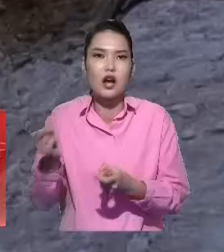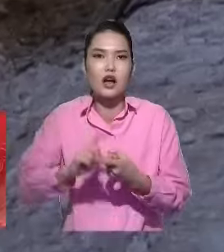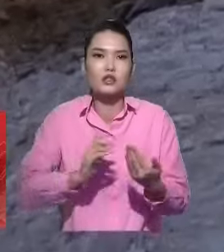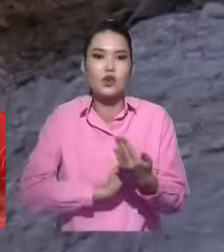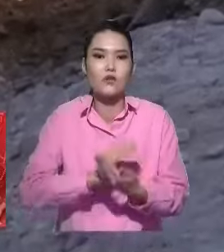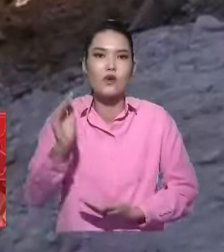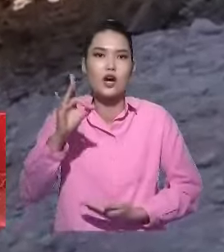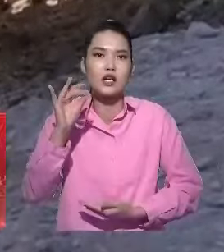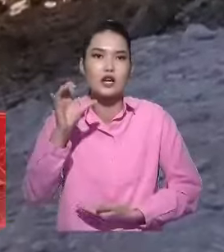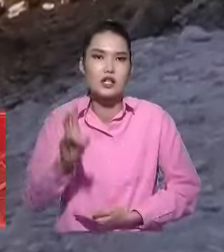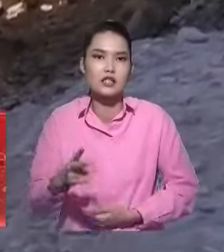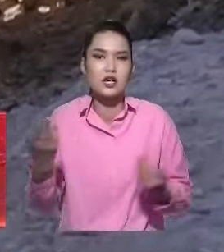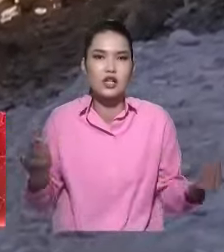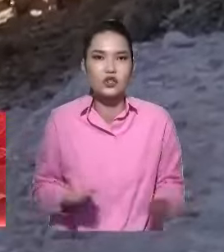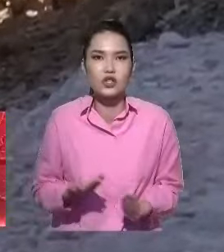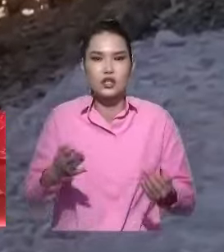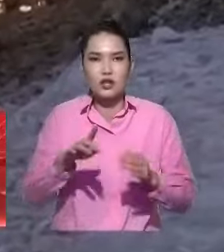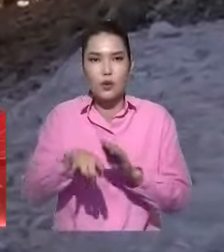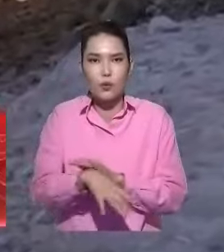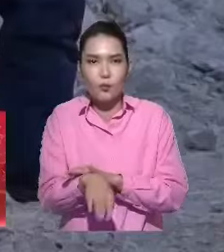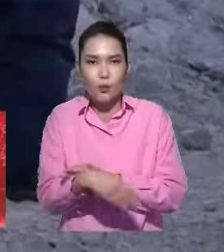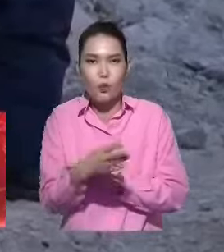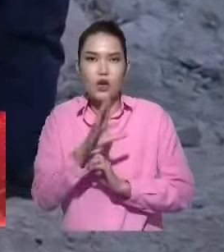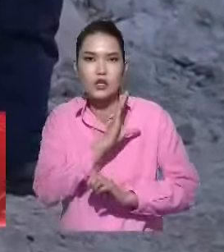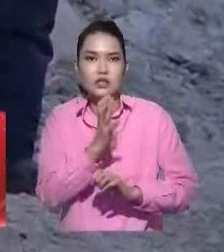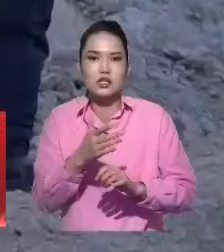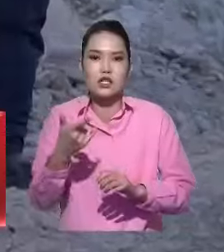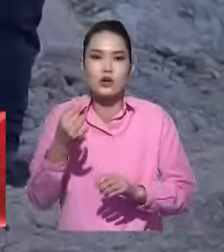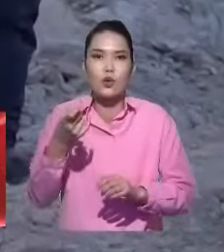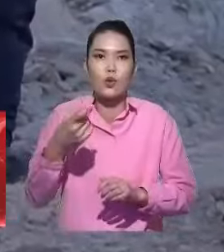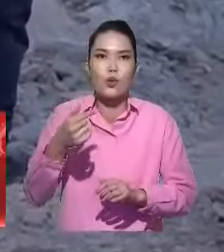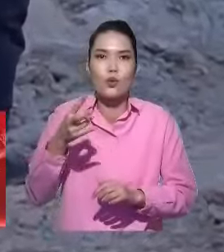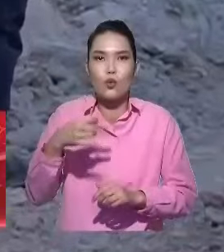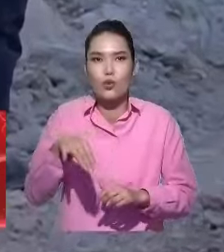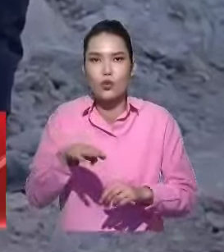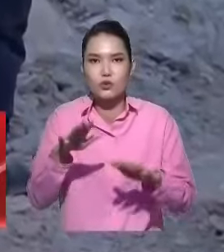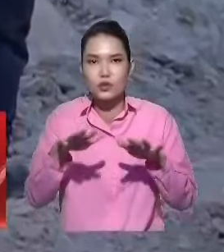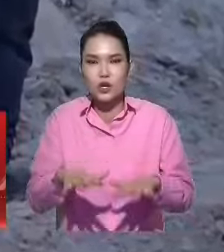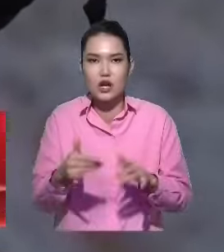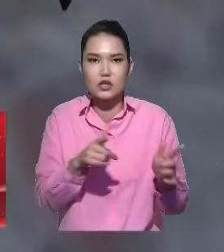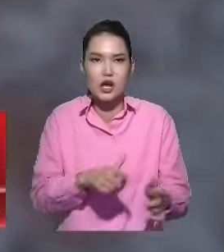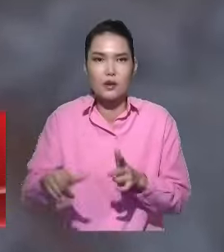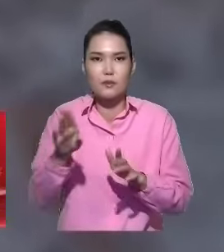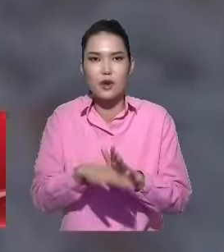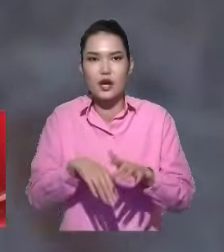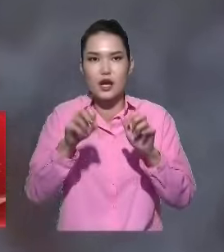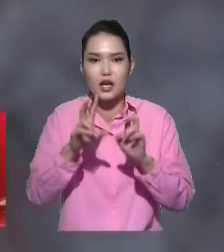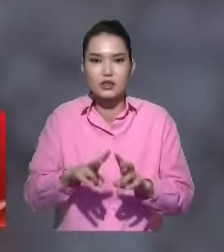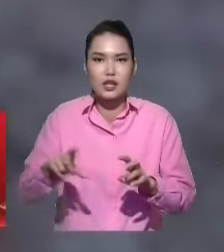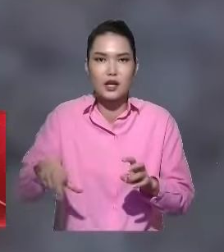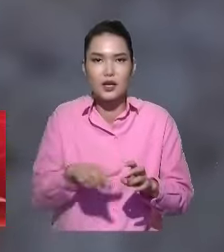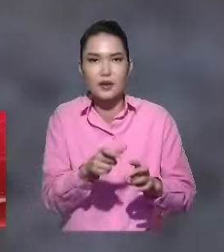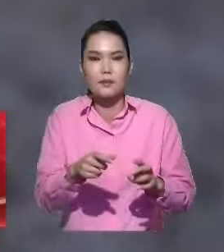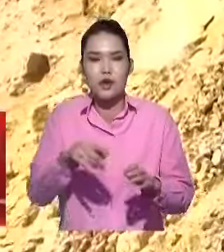высокими рисками для жизни. Образовались пустоты, был сильный сход грунта. Сейчас на месте пытаются подготовить безопасный проезд на